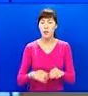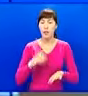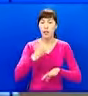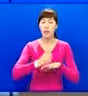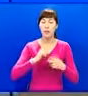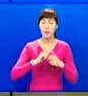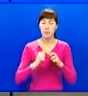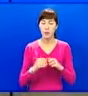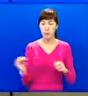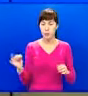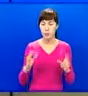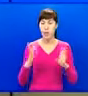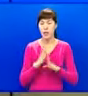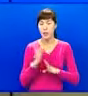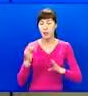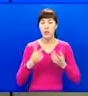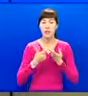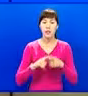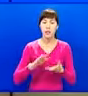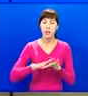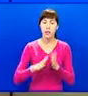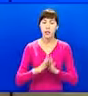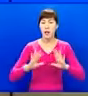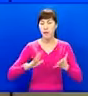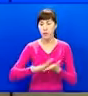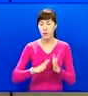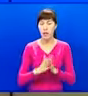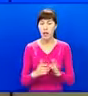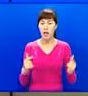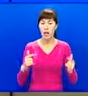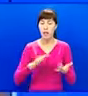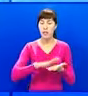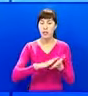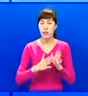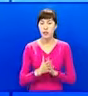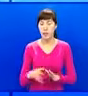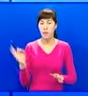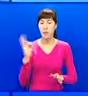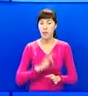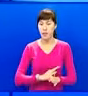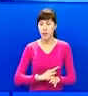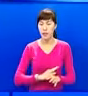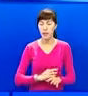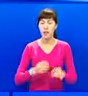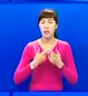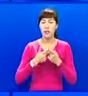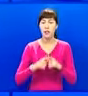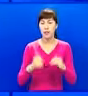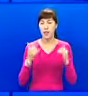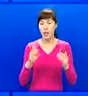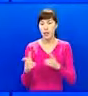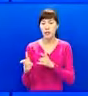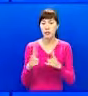өзекті мәселелер, сондай-ақ табиғи және техногендік сипаттағы төтенше жағдайларға қарсы тұру барысында қолданылатын күштер мен құралдардың